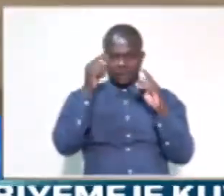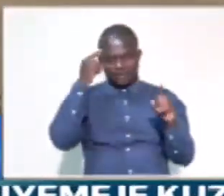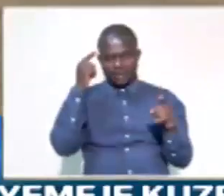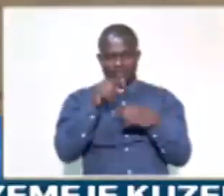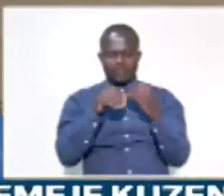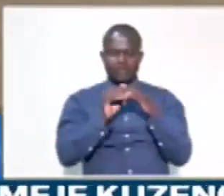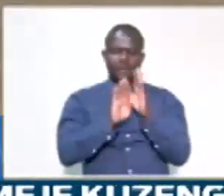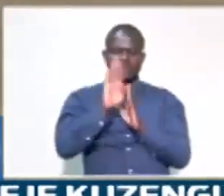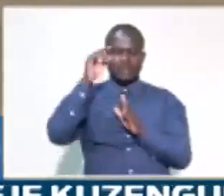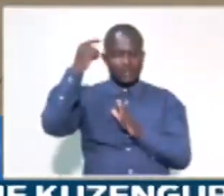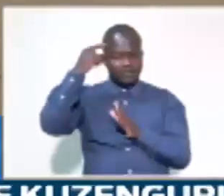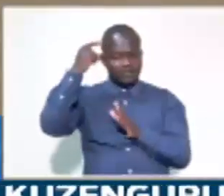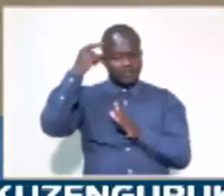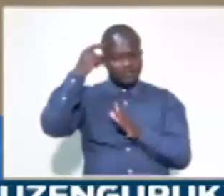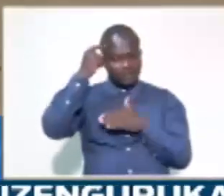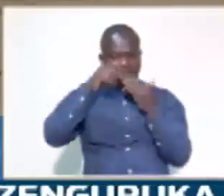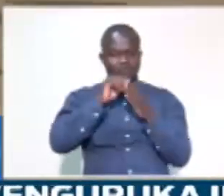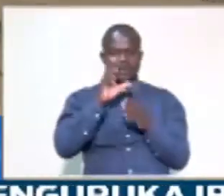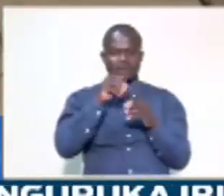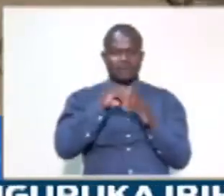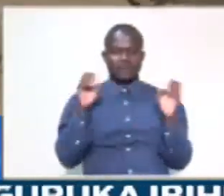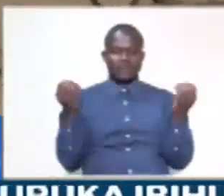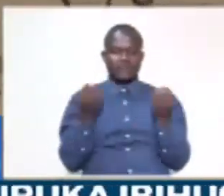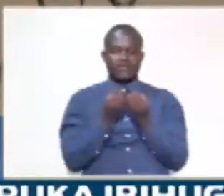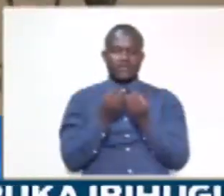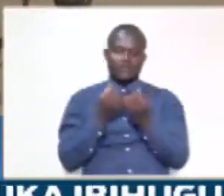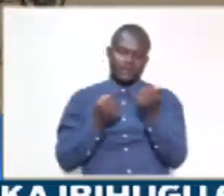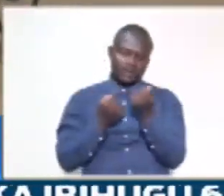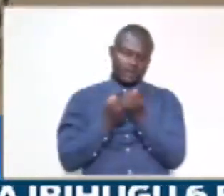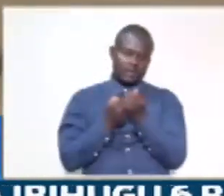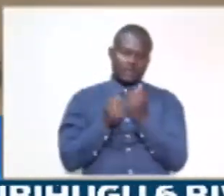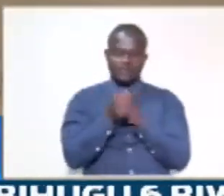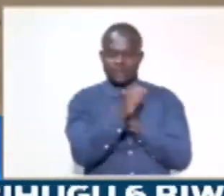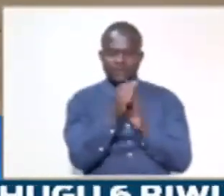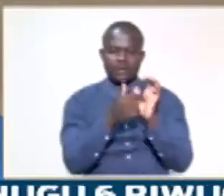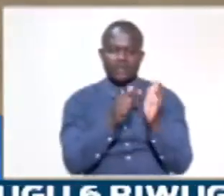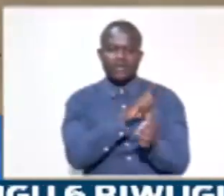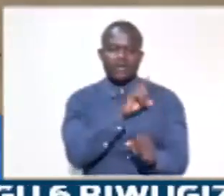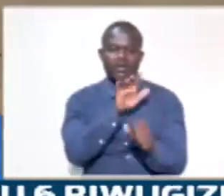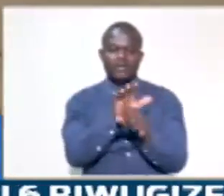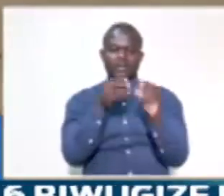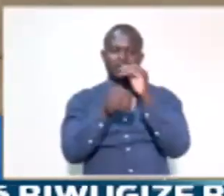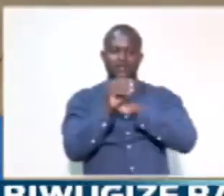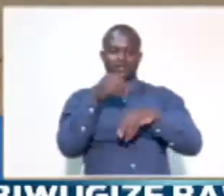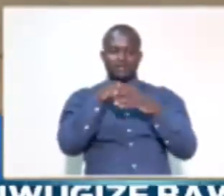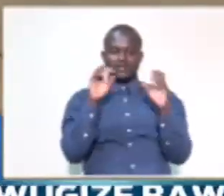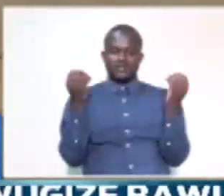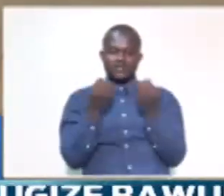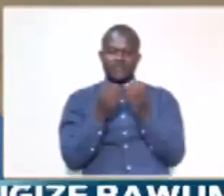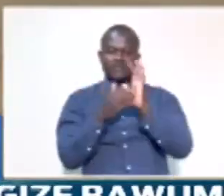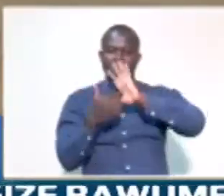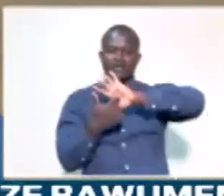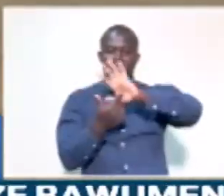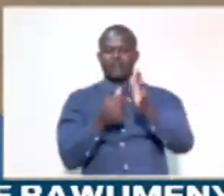guteza imbere imyumvire y'Ubunyafurika muri uno muryango, gushyigikira ubukerarugendo no kugaragaza n'amahirwe menshi y'ubucuruzi muri uyu muryango.